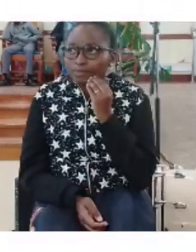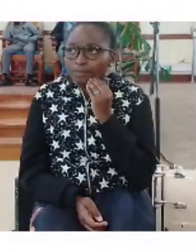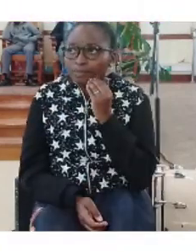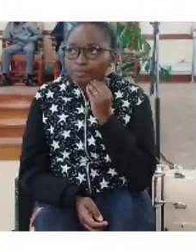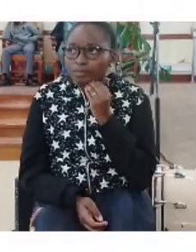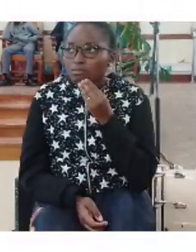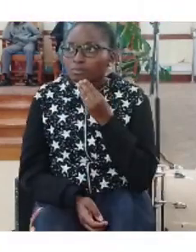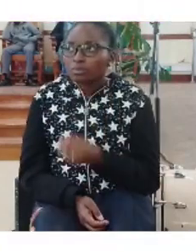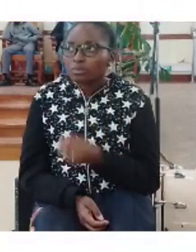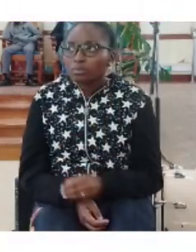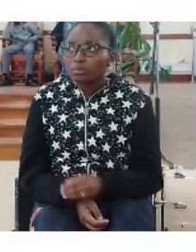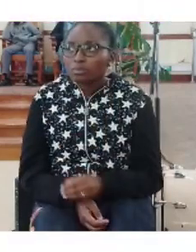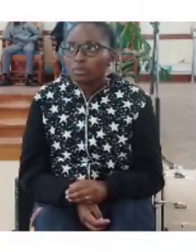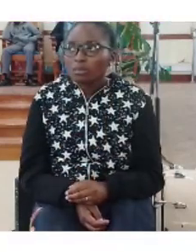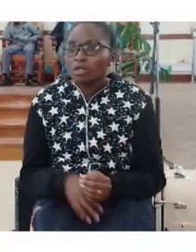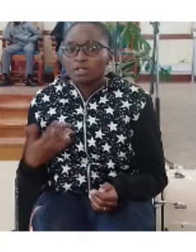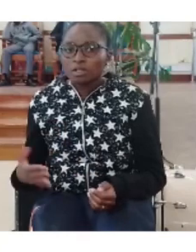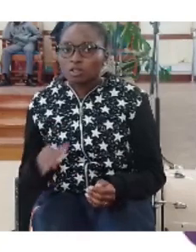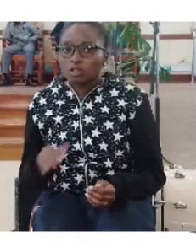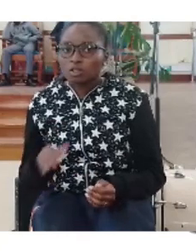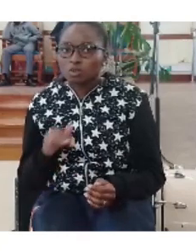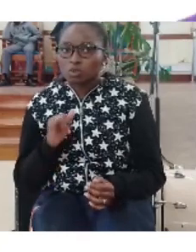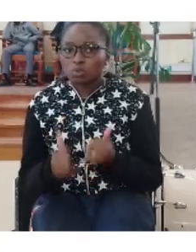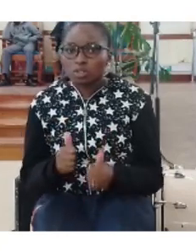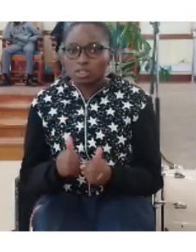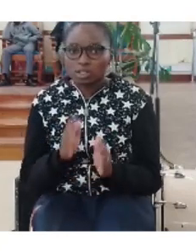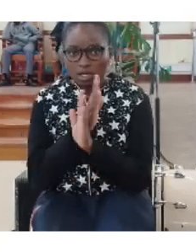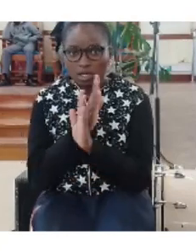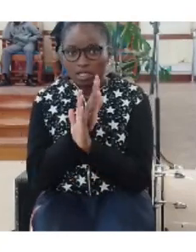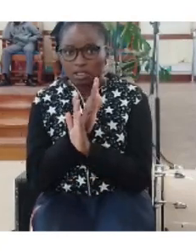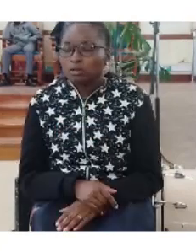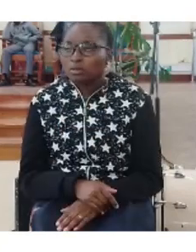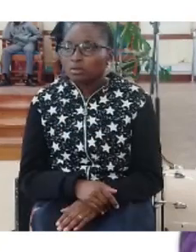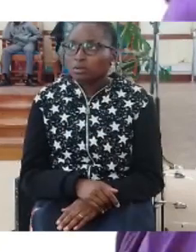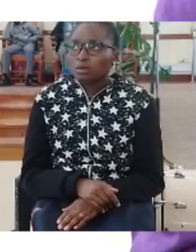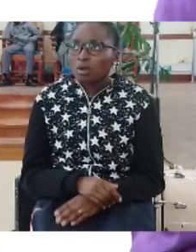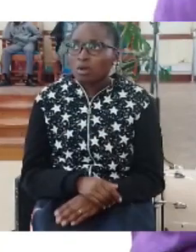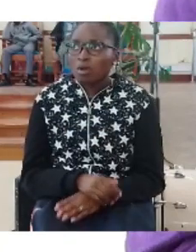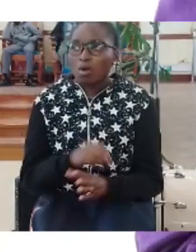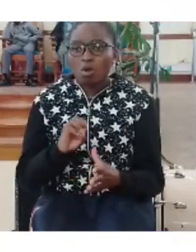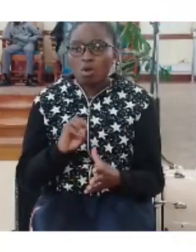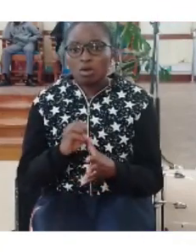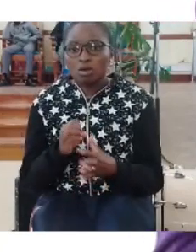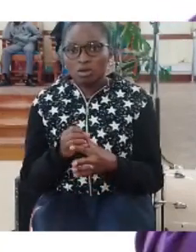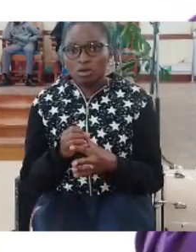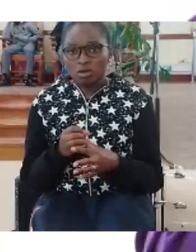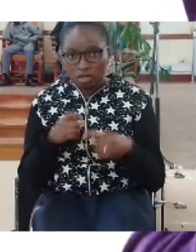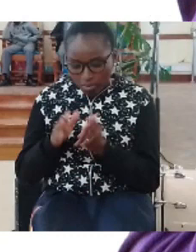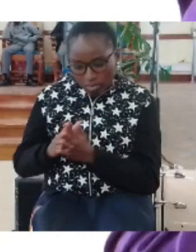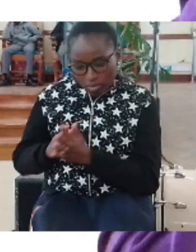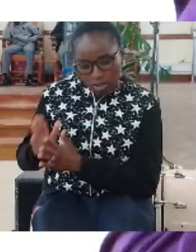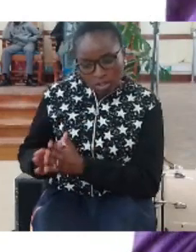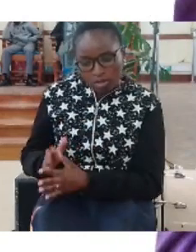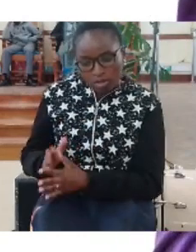gukumburira maundu maria mahithanie nirio rihotaga gukumburira maria shaitani akubangeire tondu bara ni nene